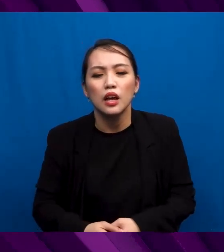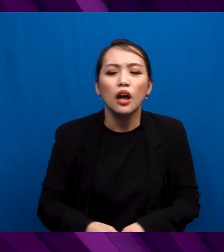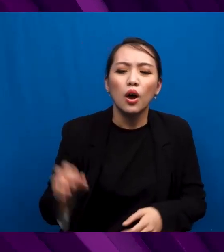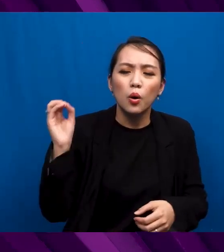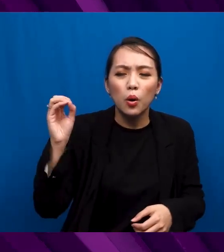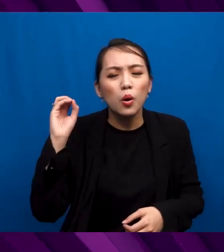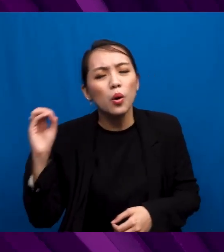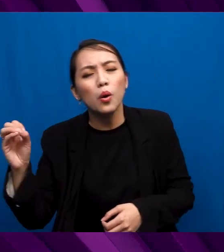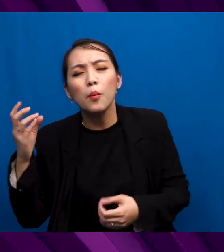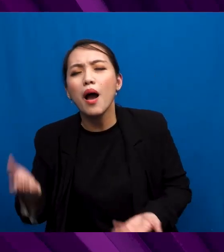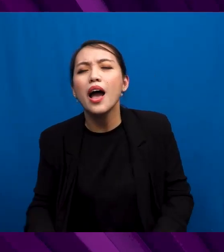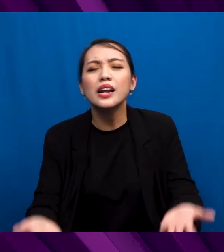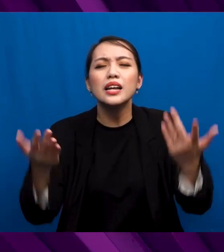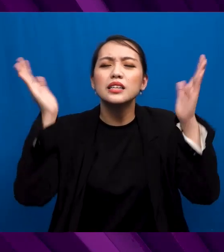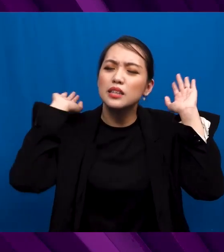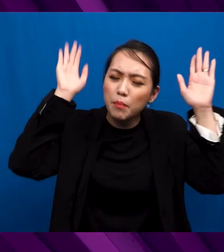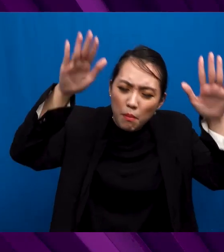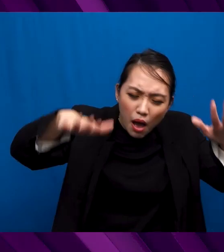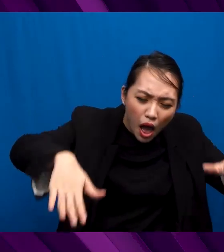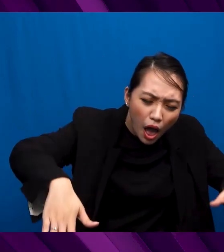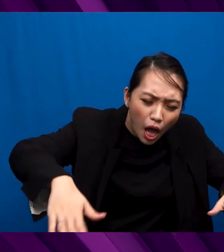Inamaya Ramaya So,